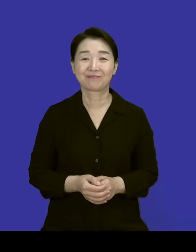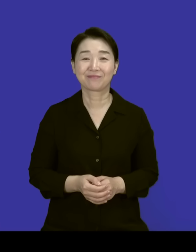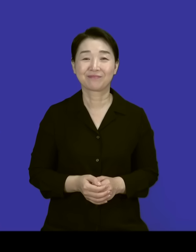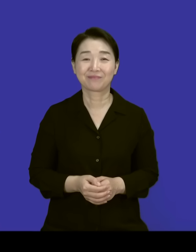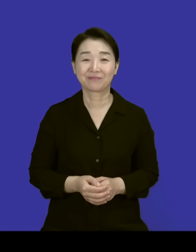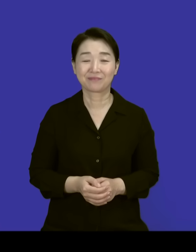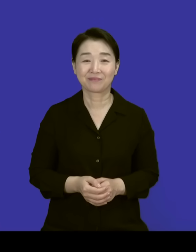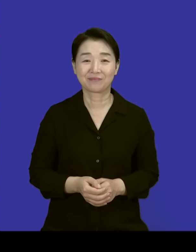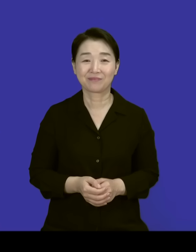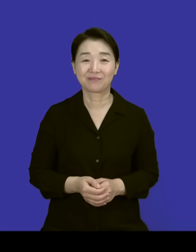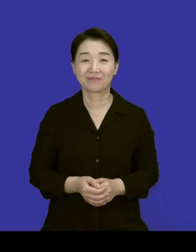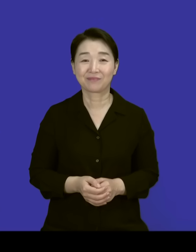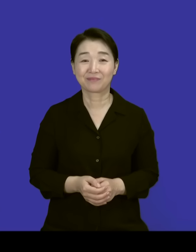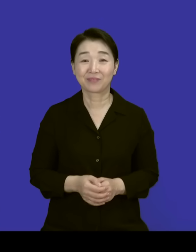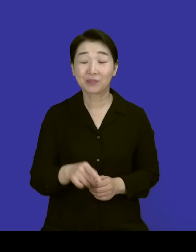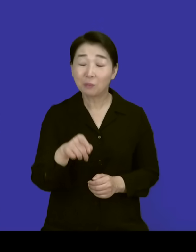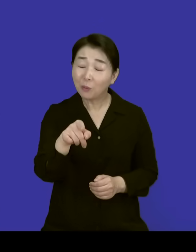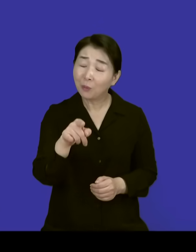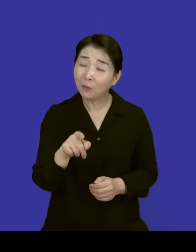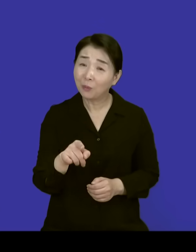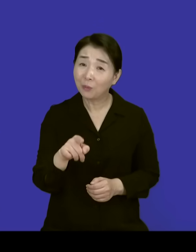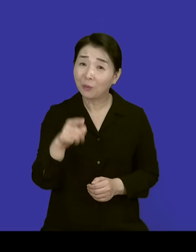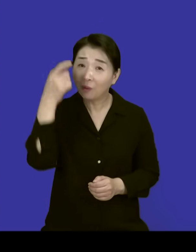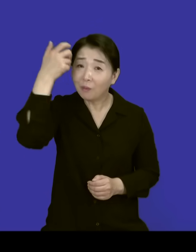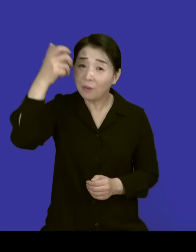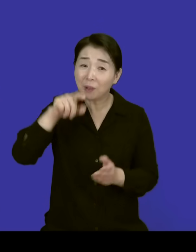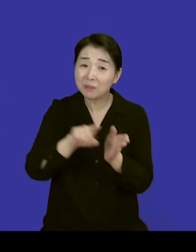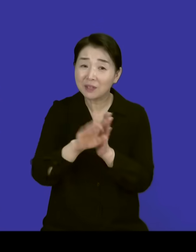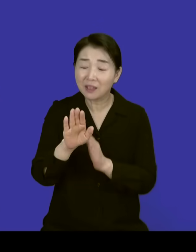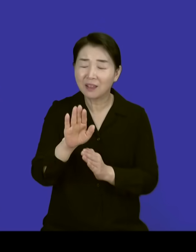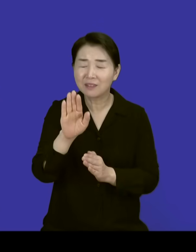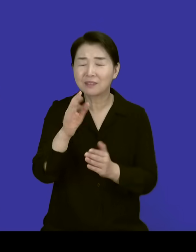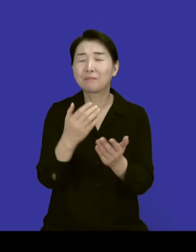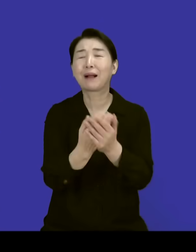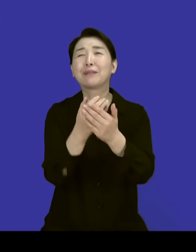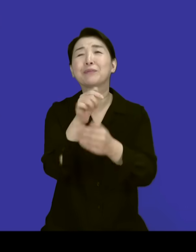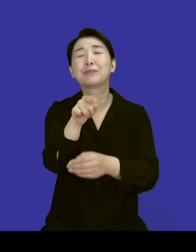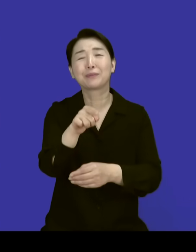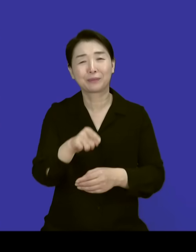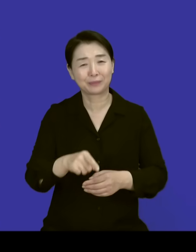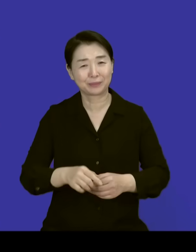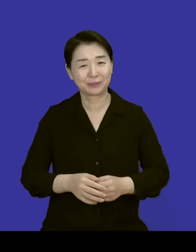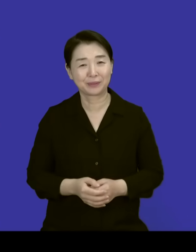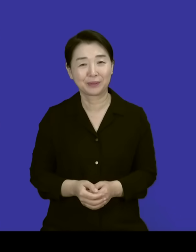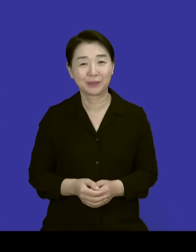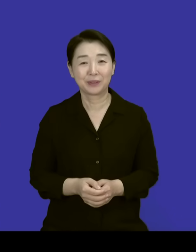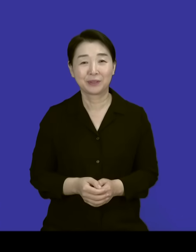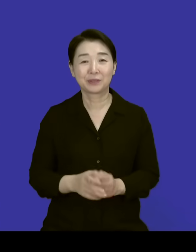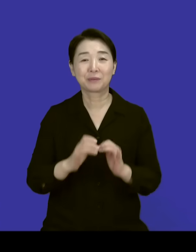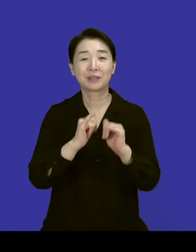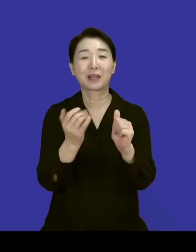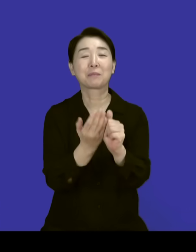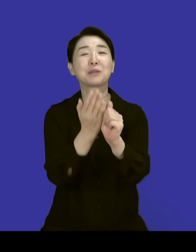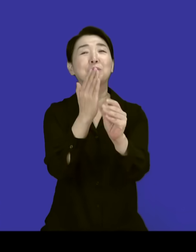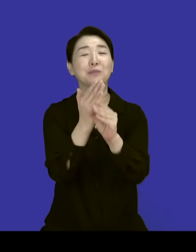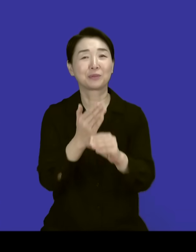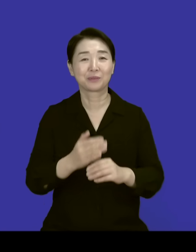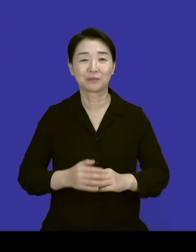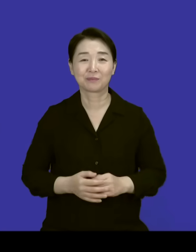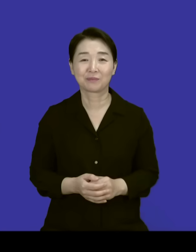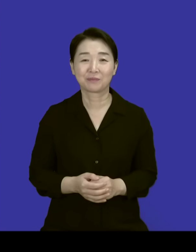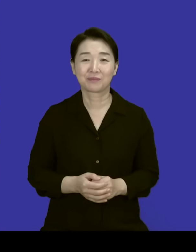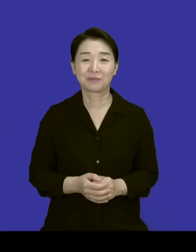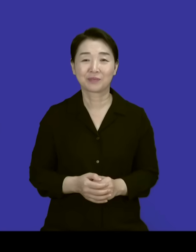아니 진짜 크리스천이라는 게 좀 안 믿기는 약간이고. 많이 좋아지신 거예요. 많이 좋아진 네, 거예요? 많이 많이 좋아진 좋아진 거예요. 우리가 사람 하나 만든 아유, 거예요. 지금 만들고 있고요.